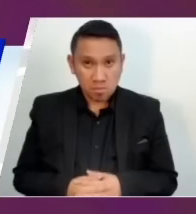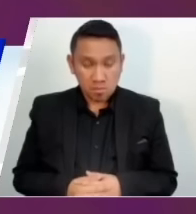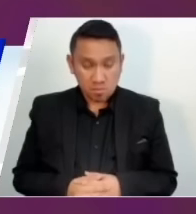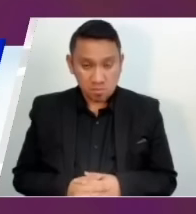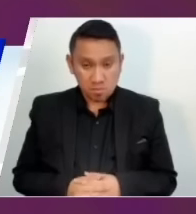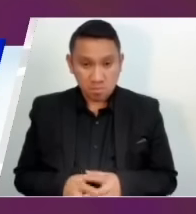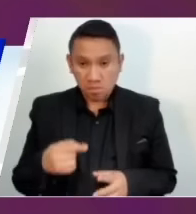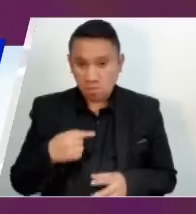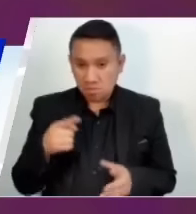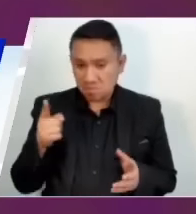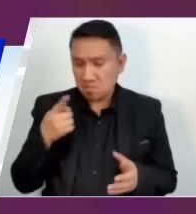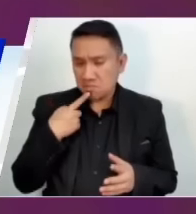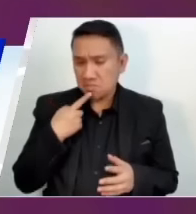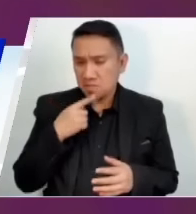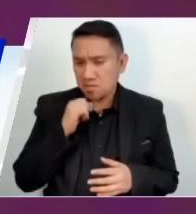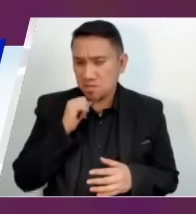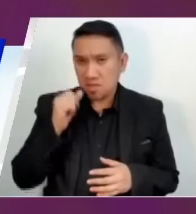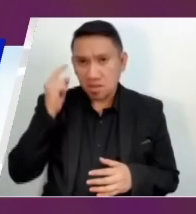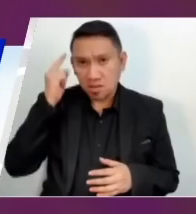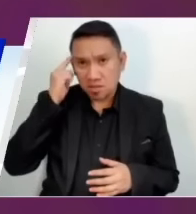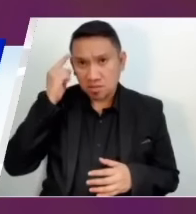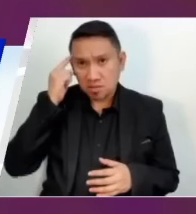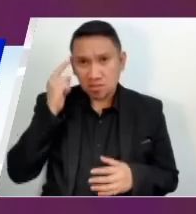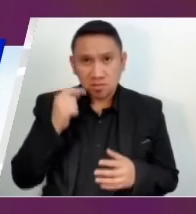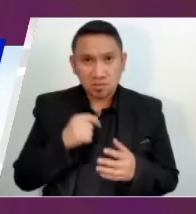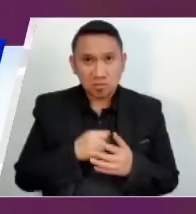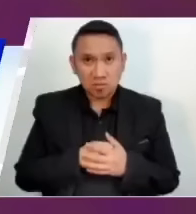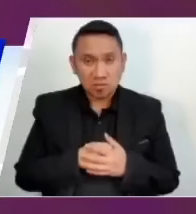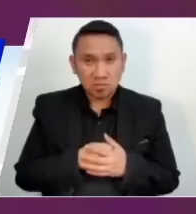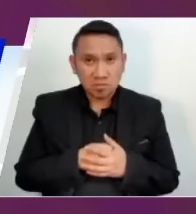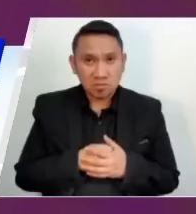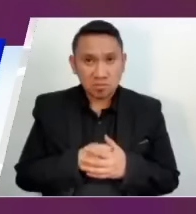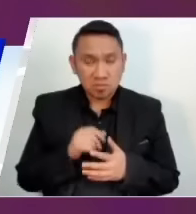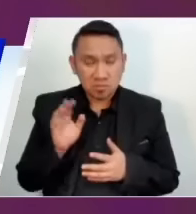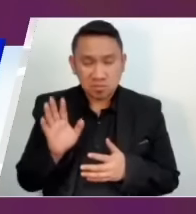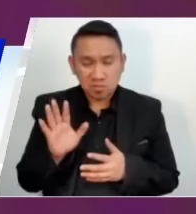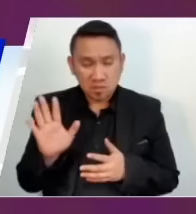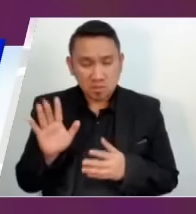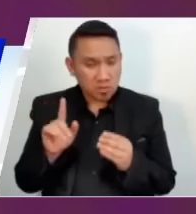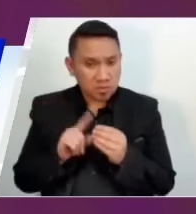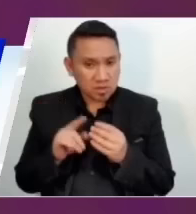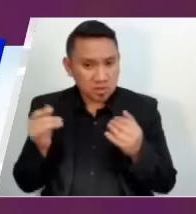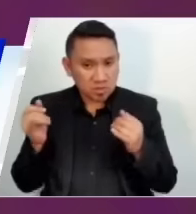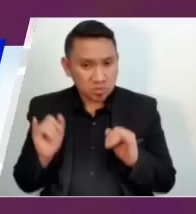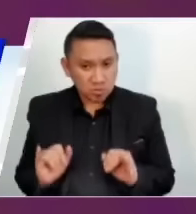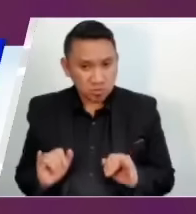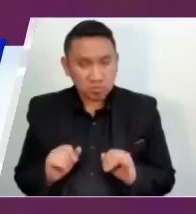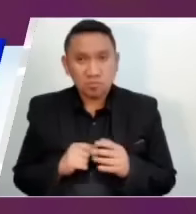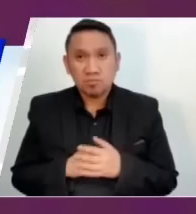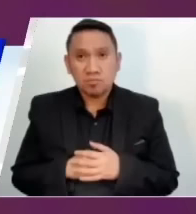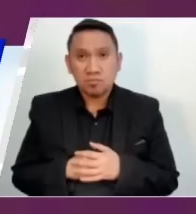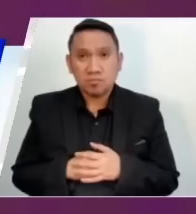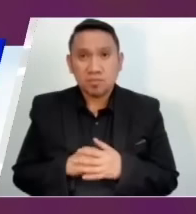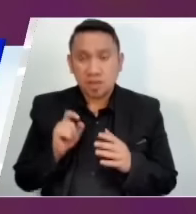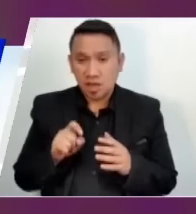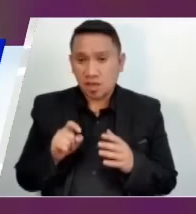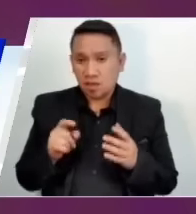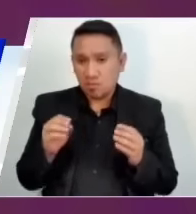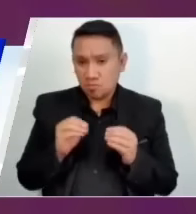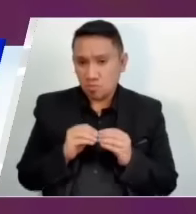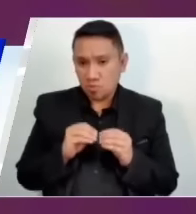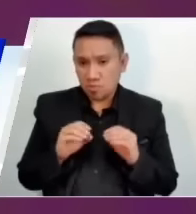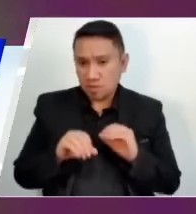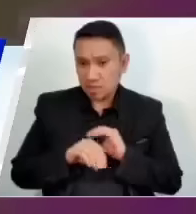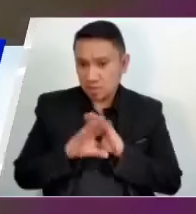think it is and it was an issue unless nabago po yung kwento. The narrative is not about